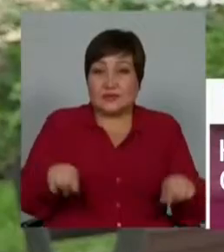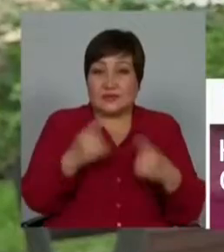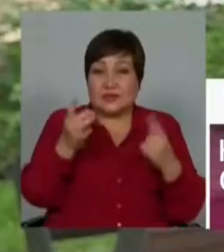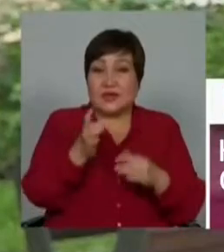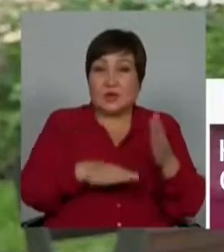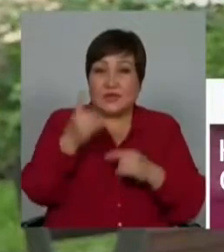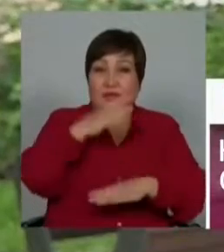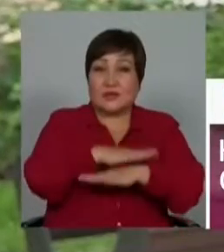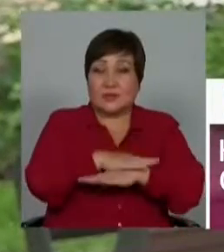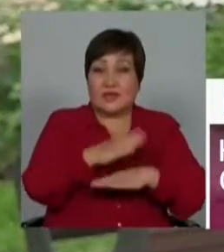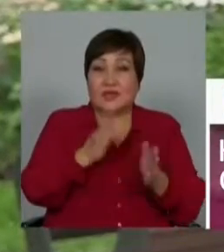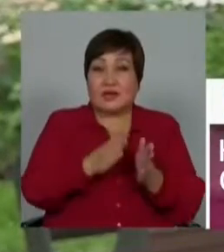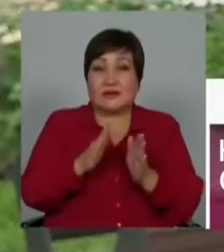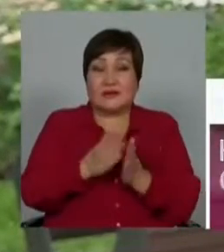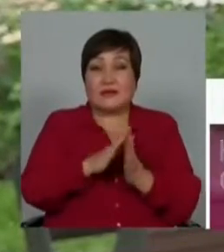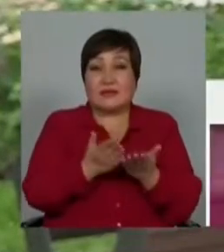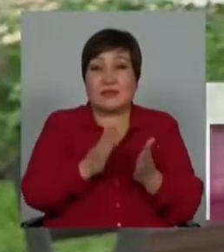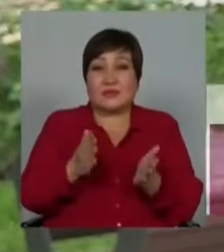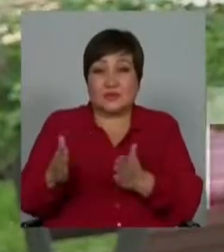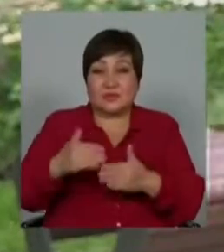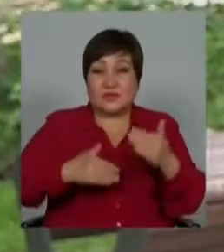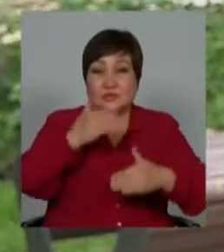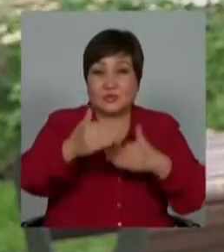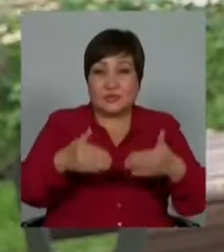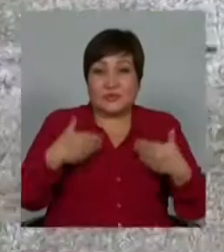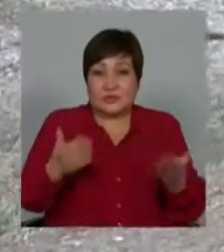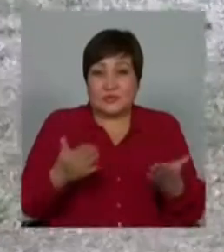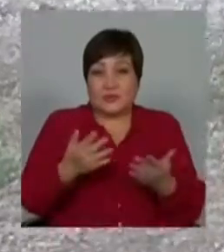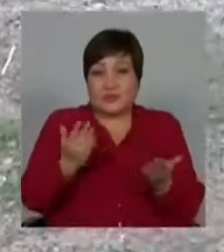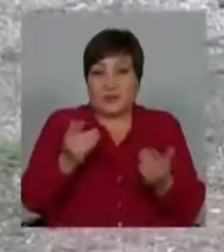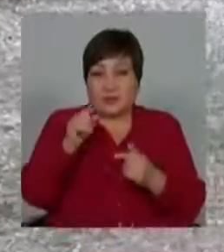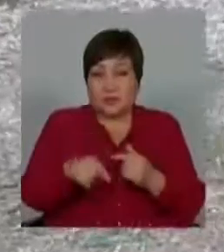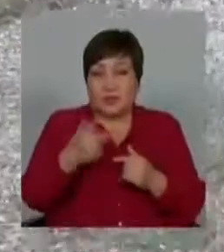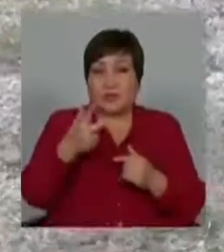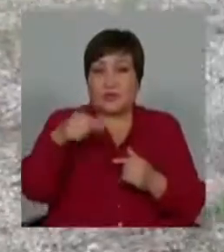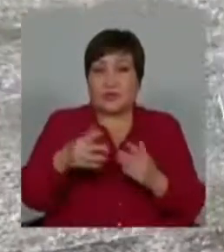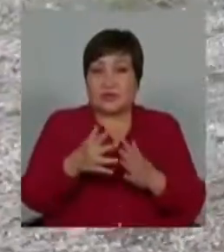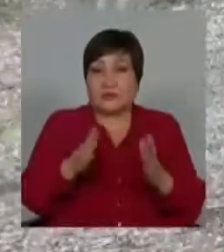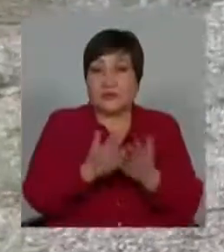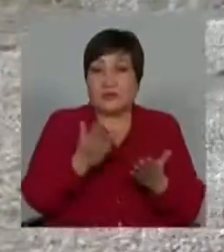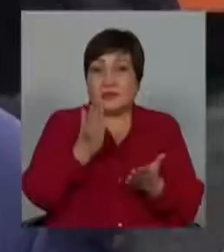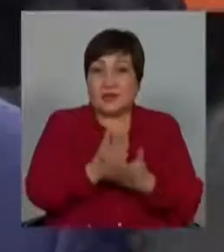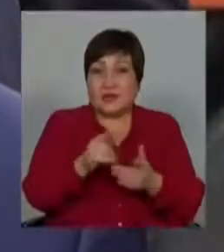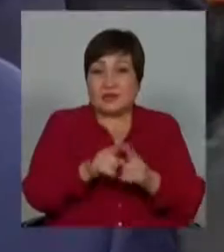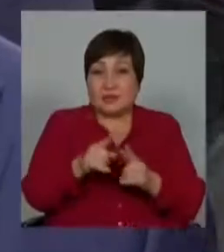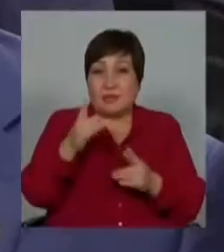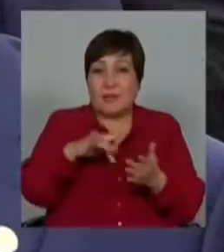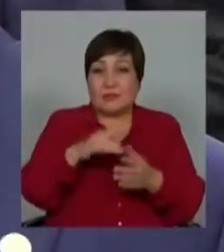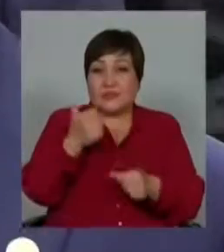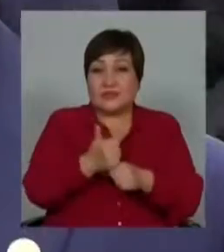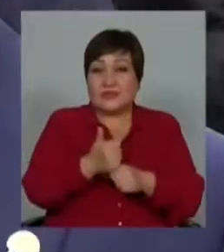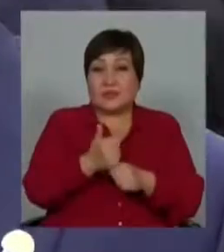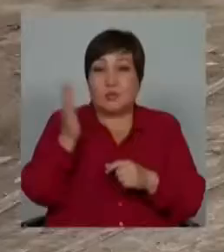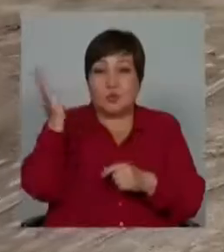салып қоятын сөрелер ұйымдастырып берді. Қазір онда 3000-дай кітап бар. Әрі қарай мегаполис басшысы бұрынғы трамвай депосында жүріп